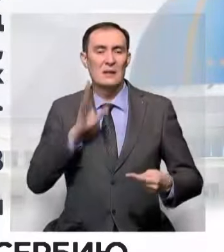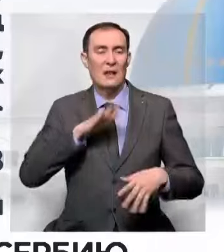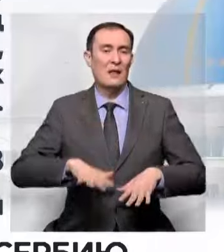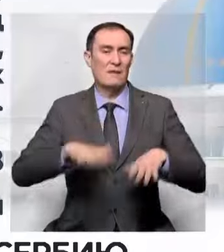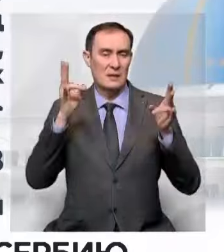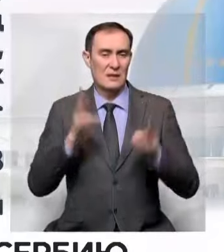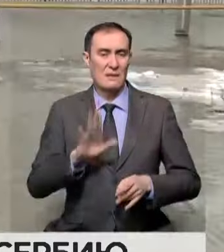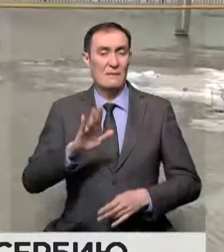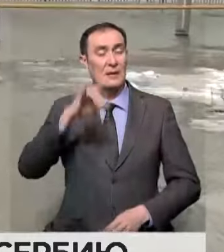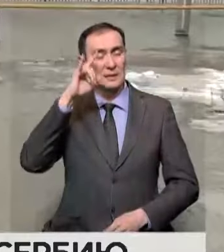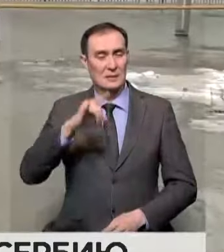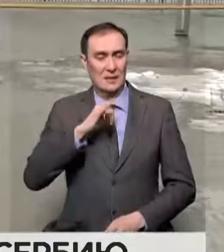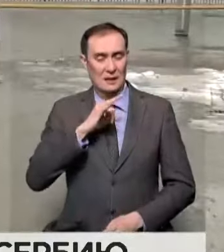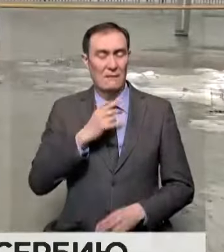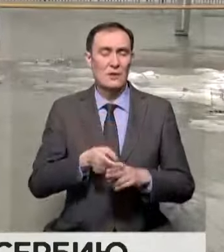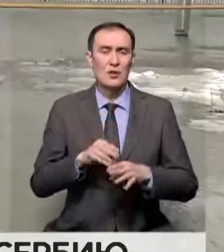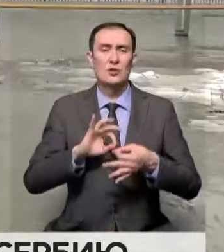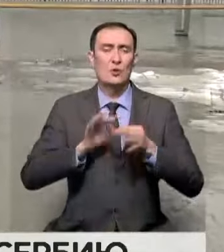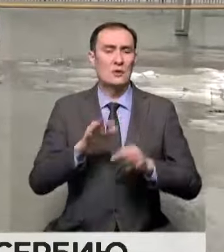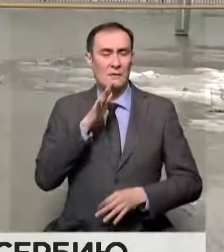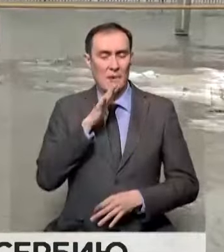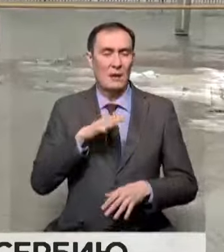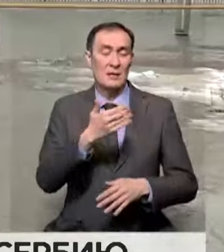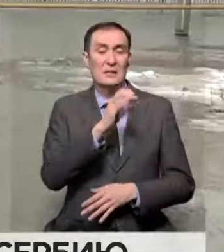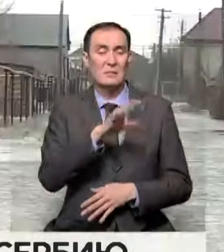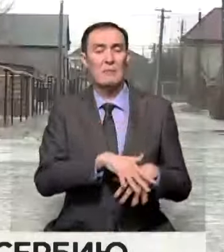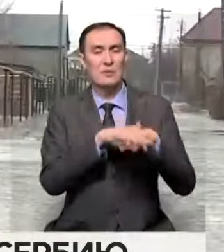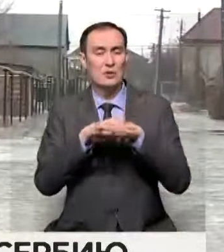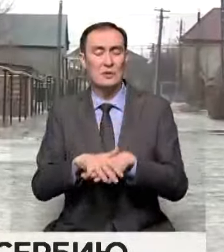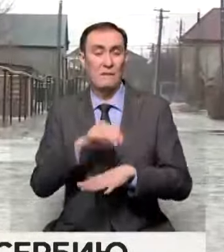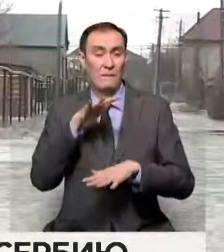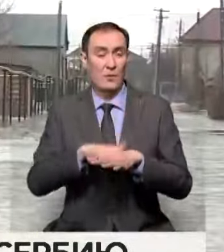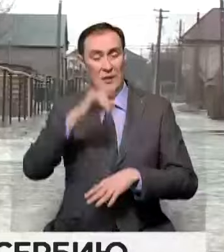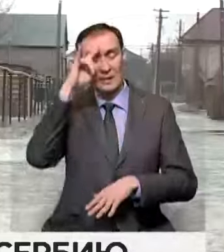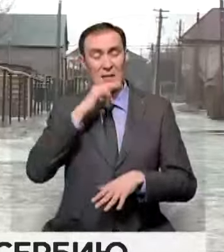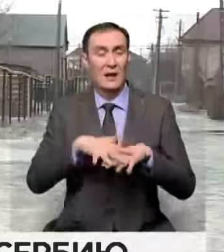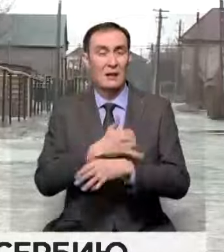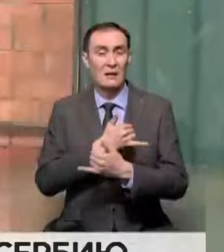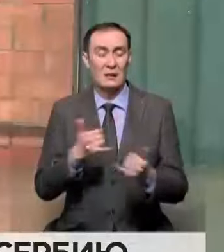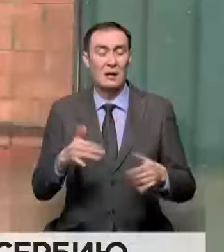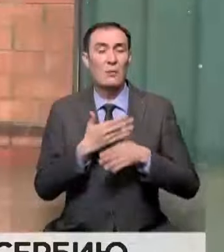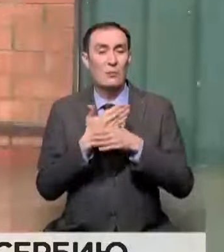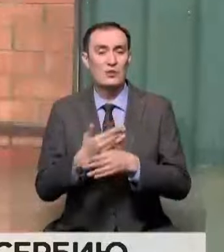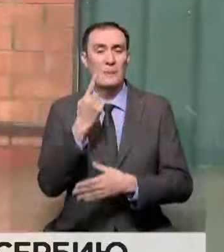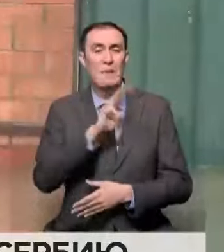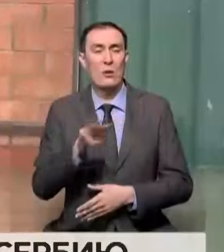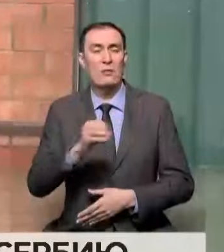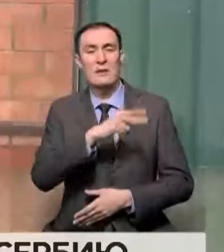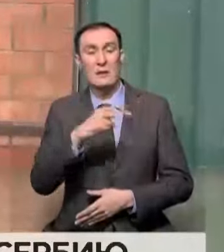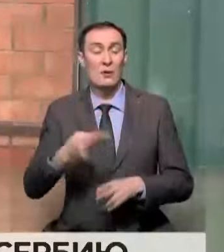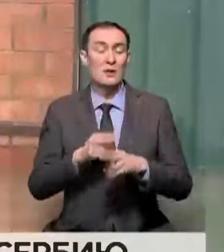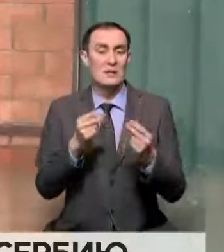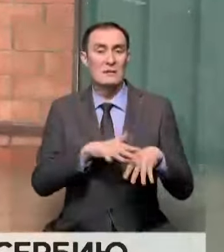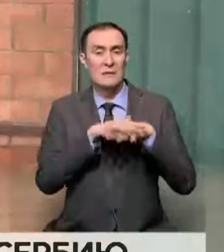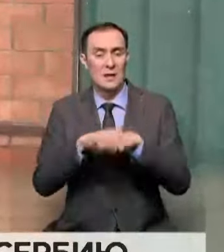наводнений в Казахстане. В то сложное время для казахстанцев Сербия перечислила в фонд «Казахстан Халкына» в качестве помощи 1 000 000 евро. Эти